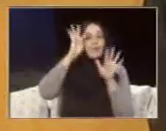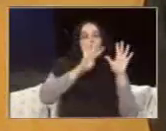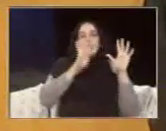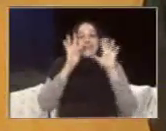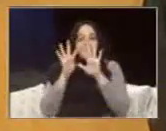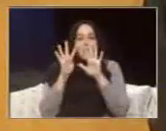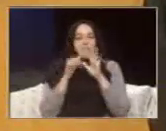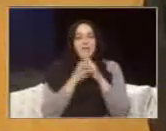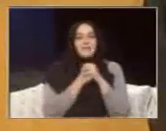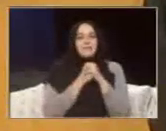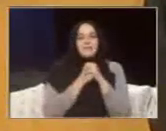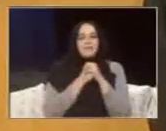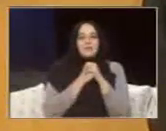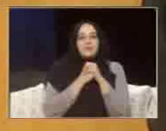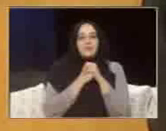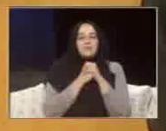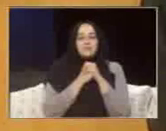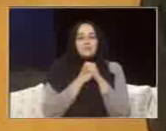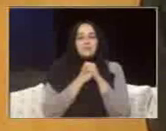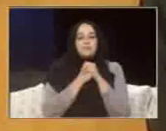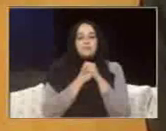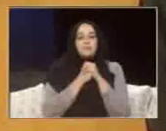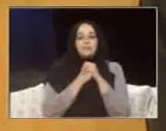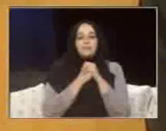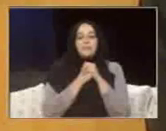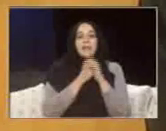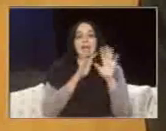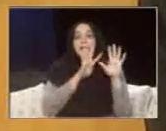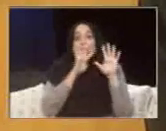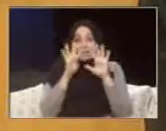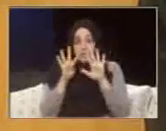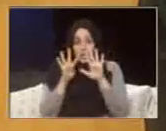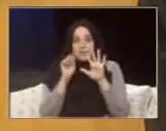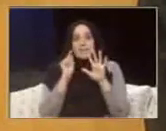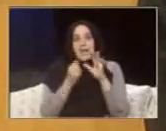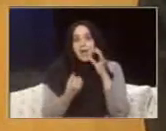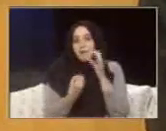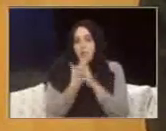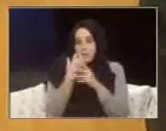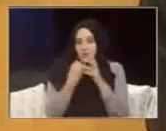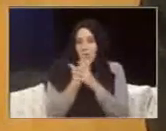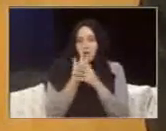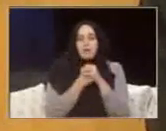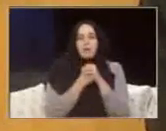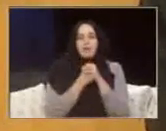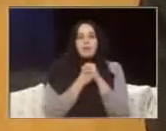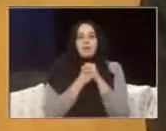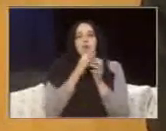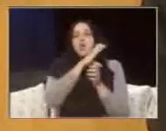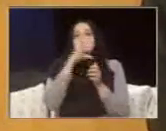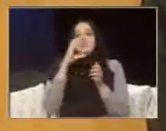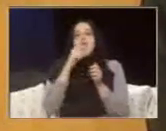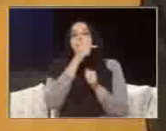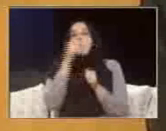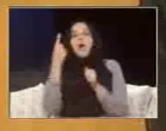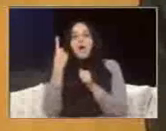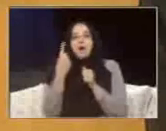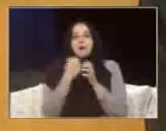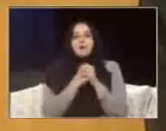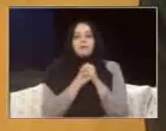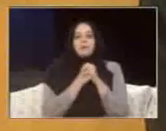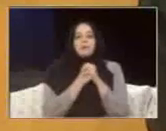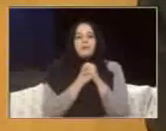ربنا وإلهنا سبحانه وتعالى. هذه 99 هذه المعلومة. نعم. 99 إلا 1، ولكن